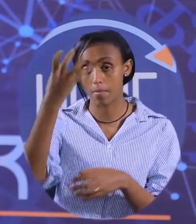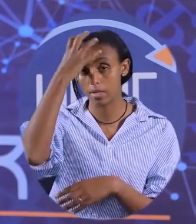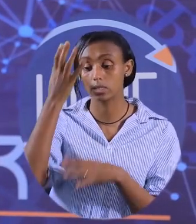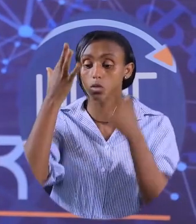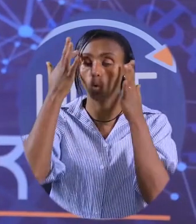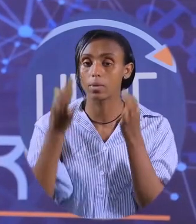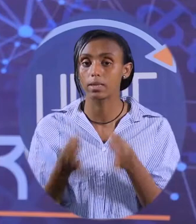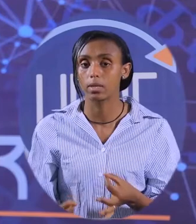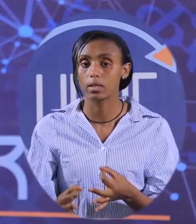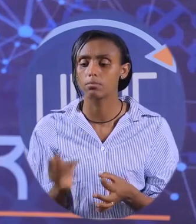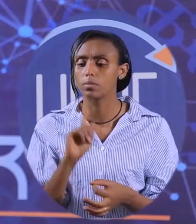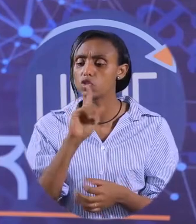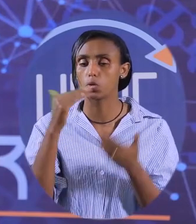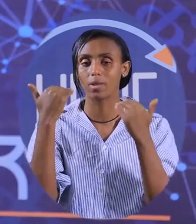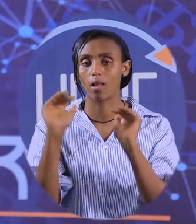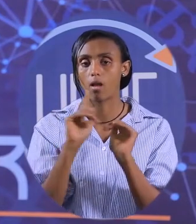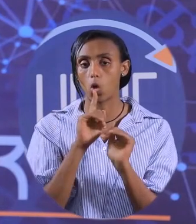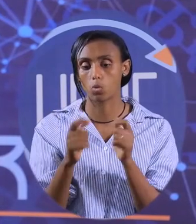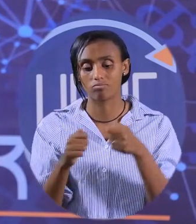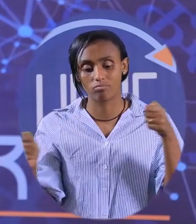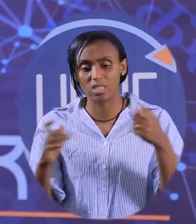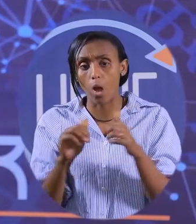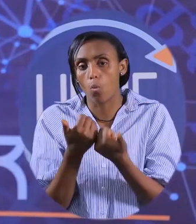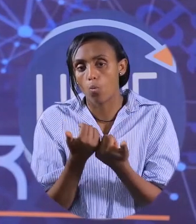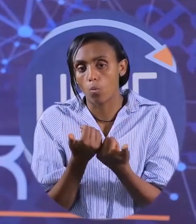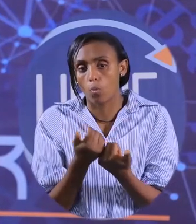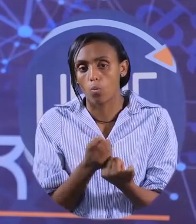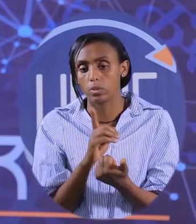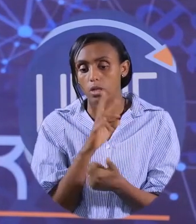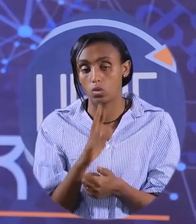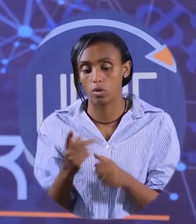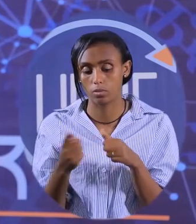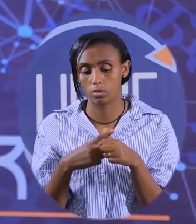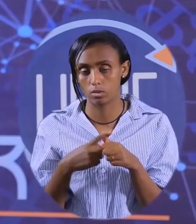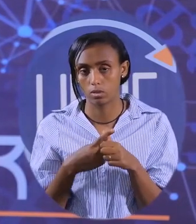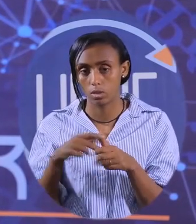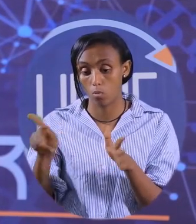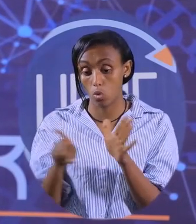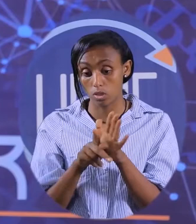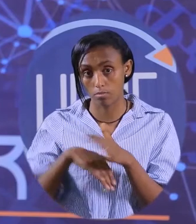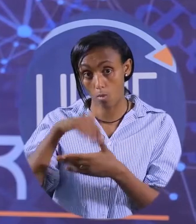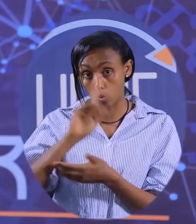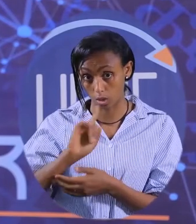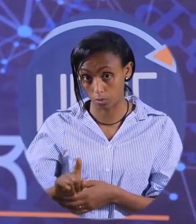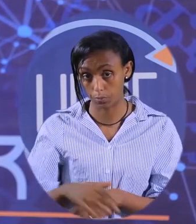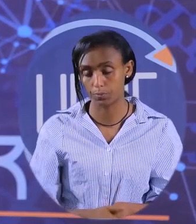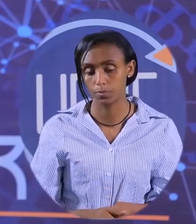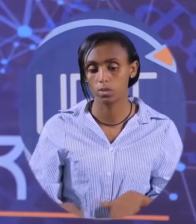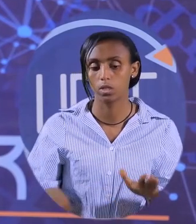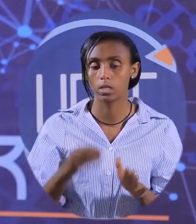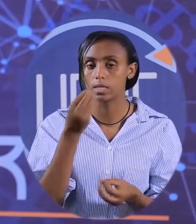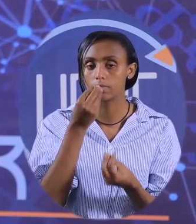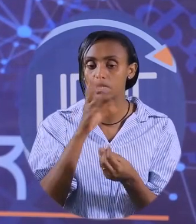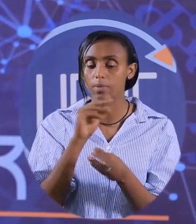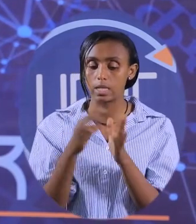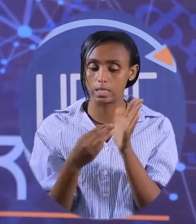ኮሚትመንት በምንድን ነው የሚለካው ነው። የመንግስት ኮሚትመንት መለኪያዎች አንደኛ ፖሊሲ ማውጣት ነው።